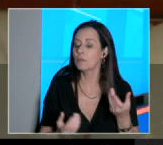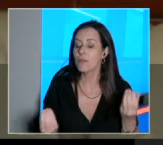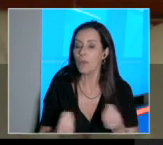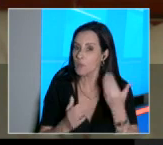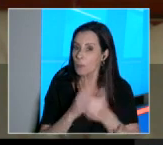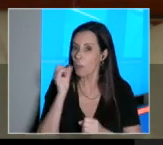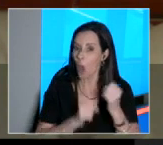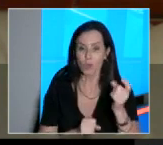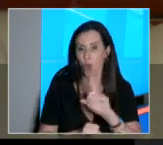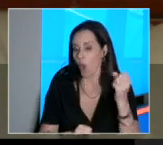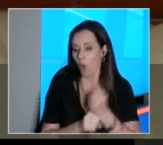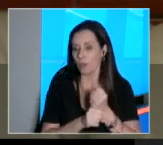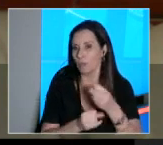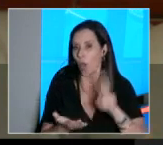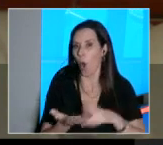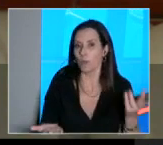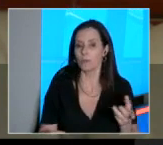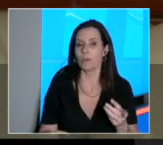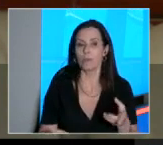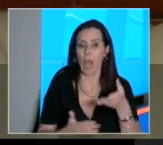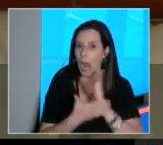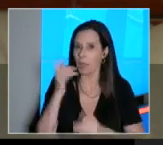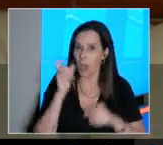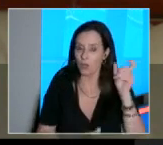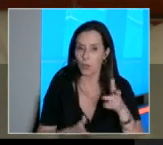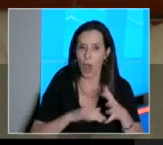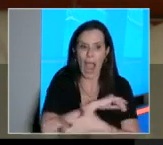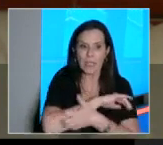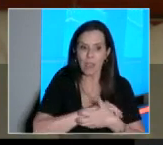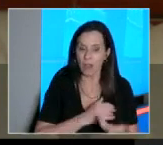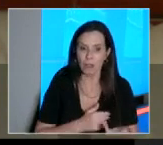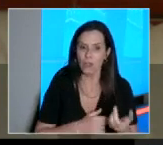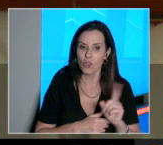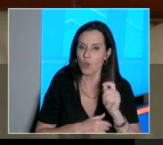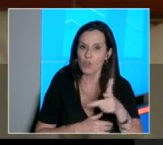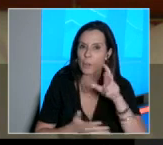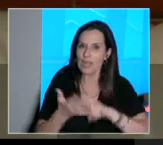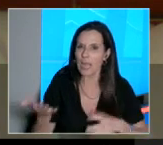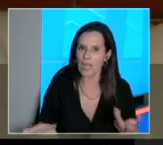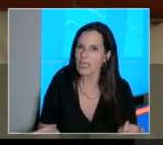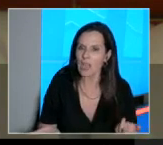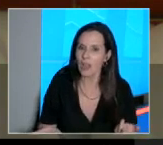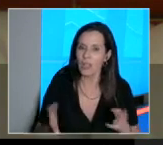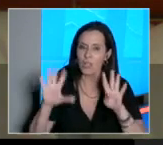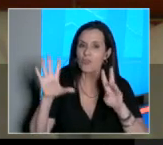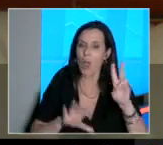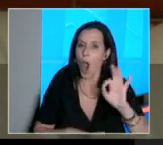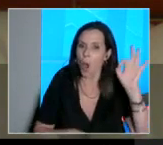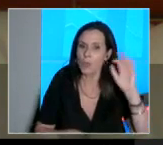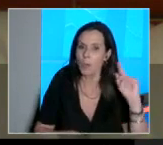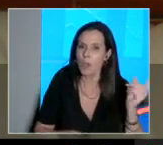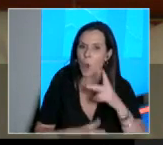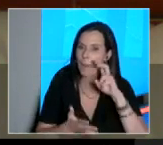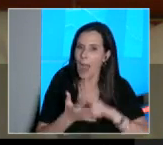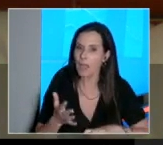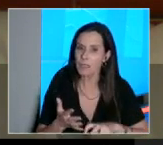המנוע הישראלים פשוט לא במשחק. מחצית מהאוכלוסייה כל כך ענייה שבכלל לא משלמת מס הכנסה. 92% מכל